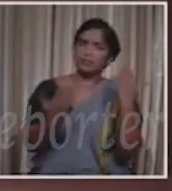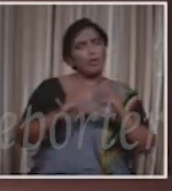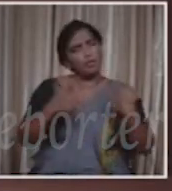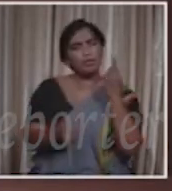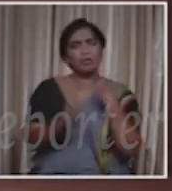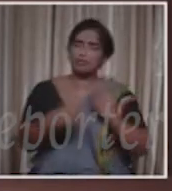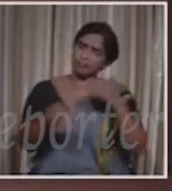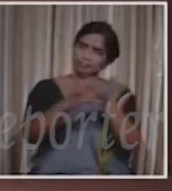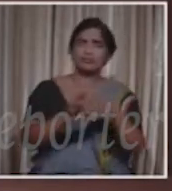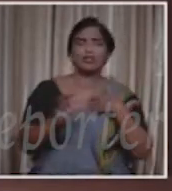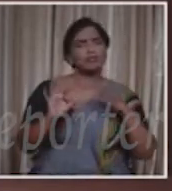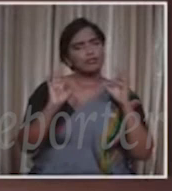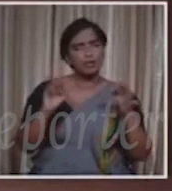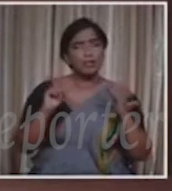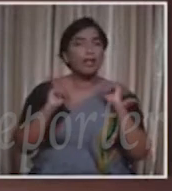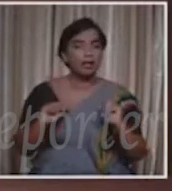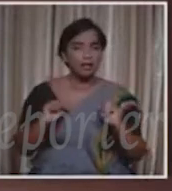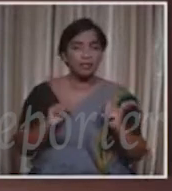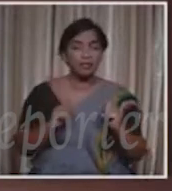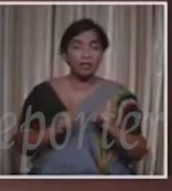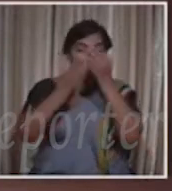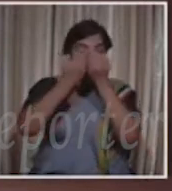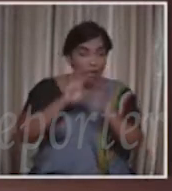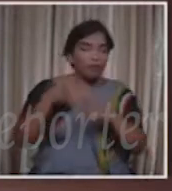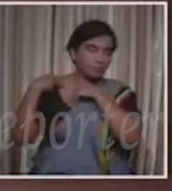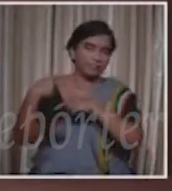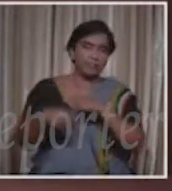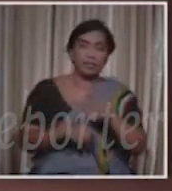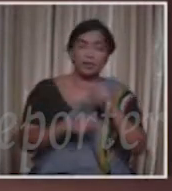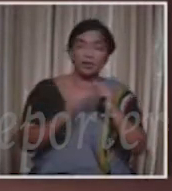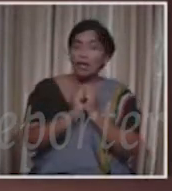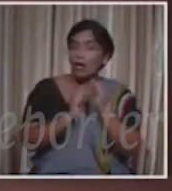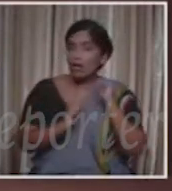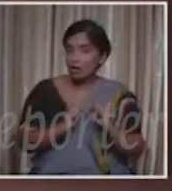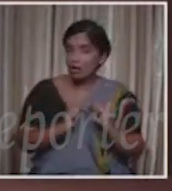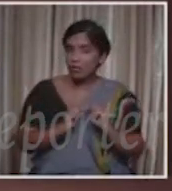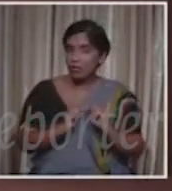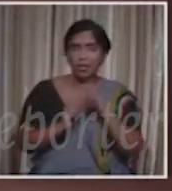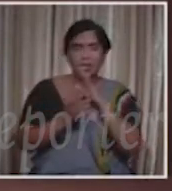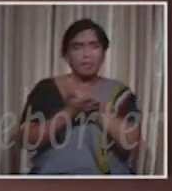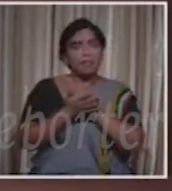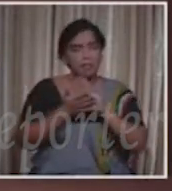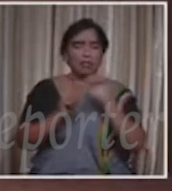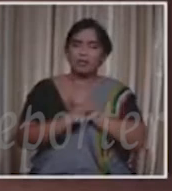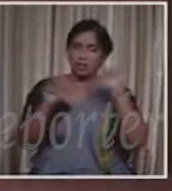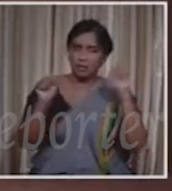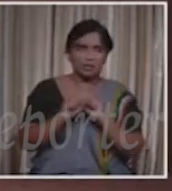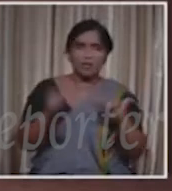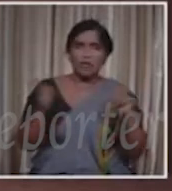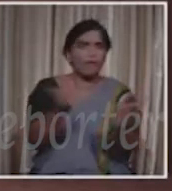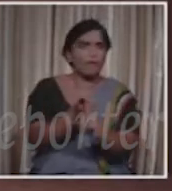සාමකාමී උද්ඝෝෂණයක් තිබුණා. කොතනකවත් ගැටුම් තිබුණේ නැහැ. හැබැයි ගරු නියෝජ්‍ය කතානායකතුමනි විශාල සමාජයේ පීඩනයක්